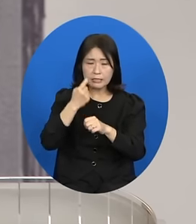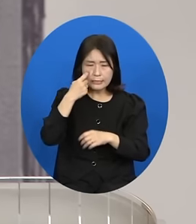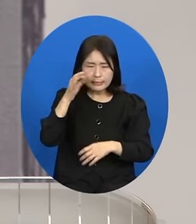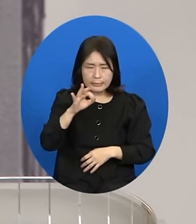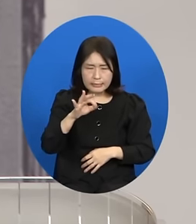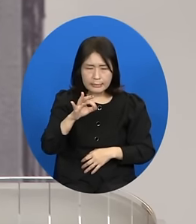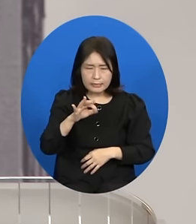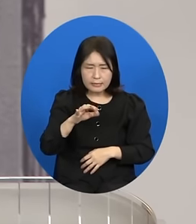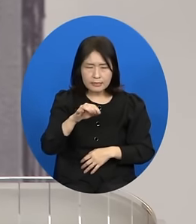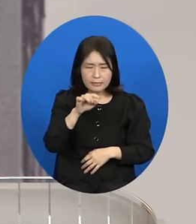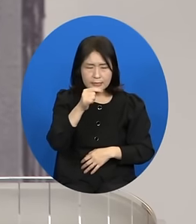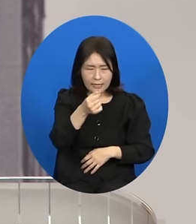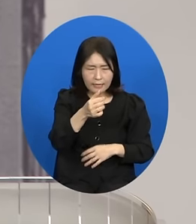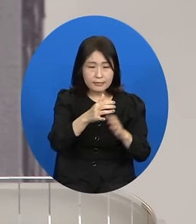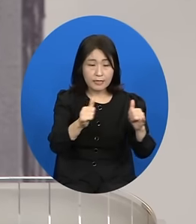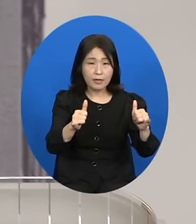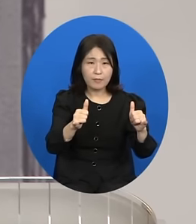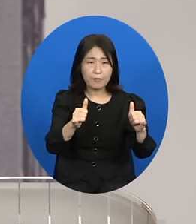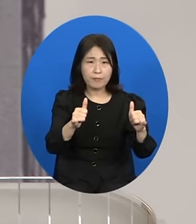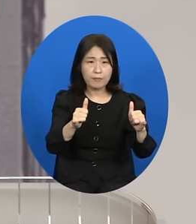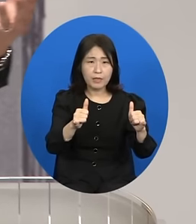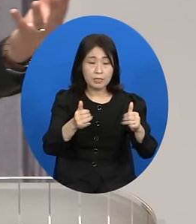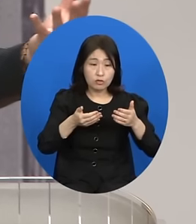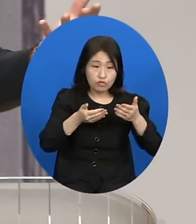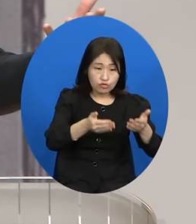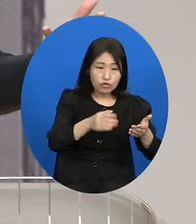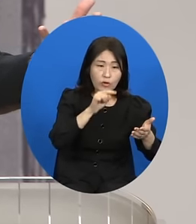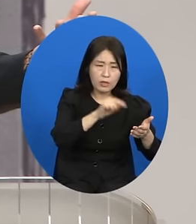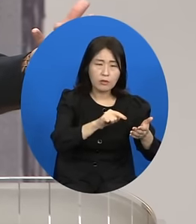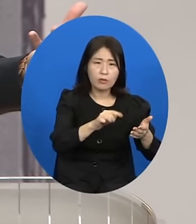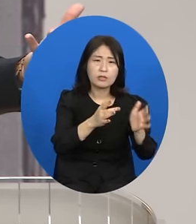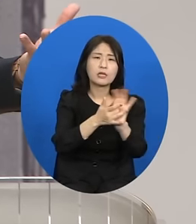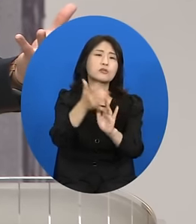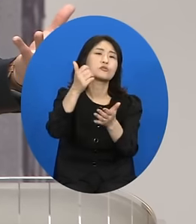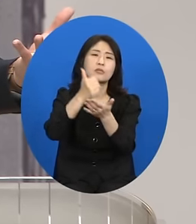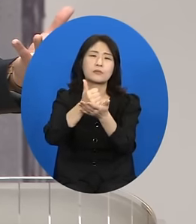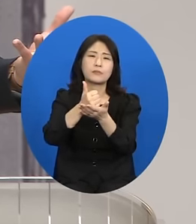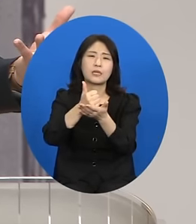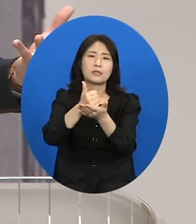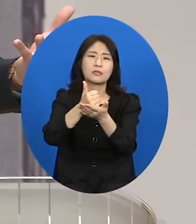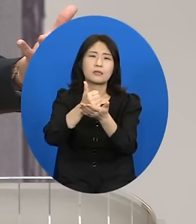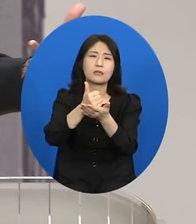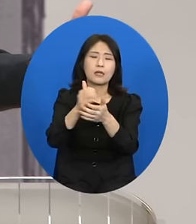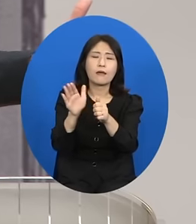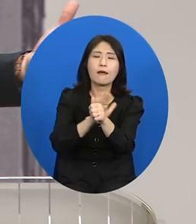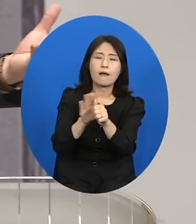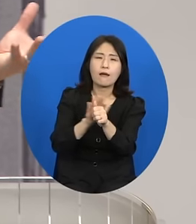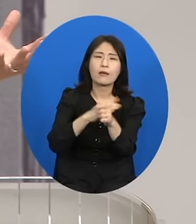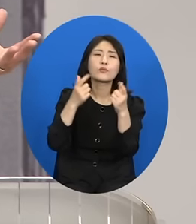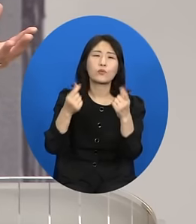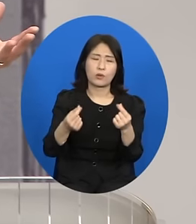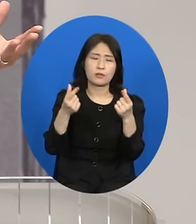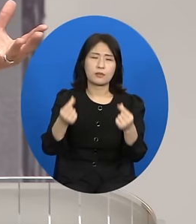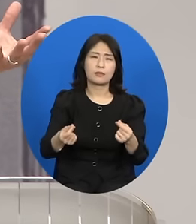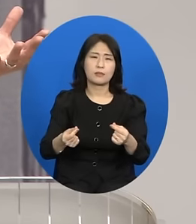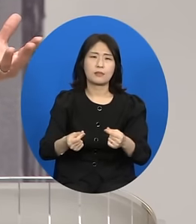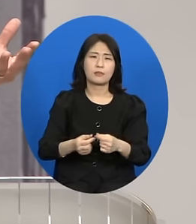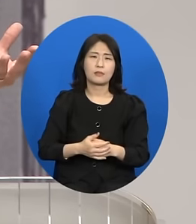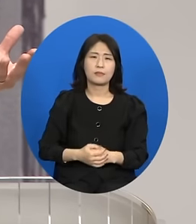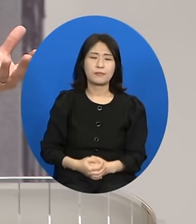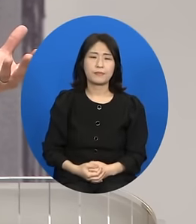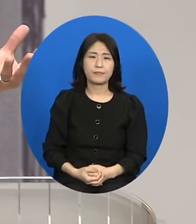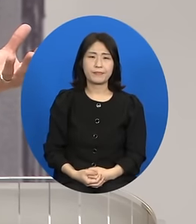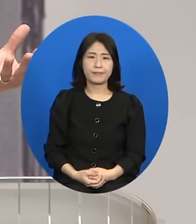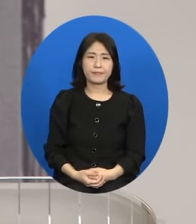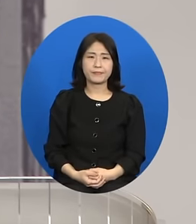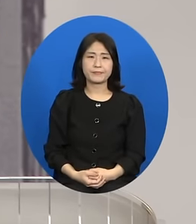한 것이다 나와 함께 그 나라를 차지하여라 마태복 25장 동일한 얘기를 하고